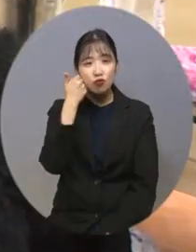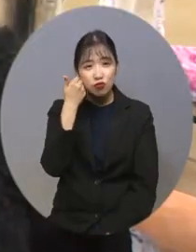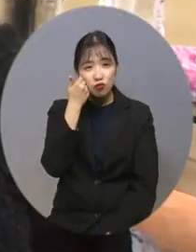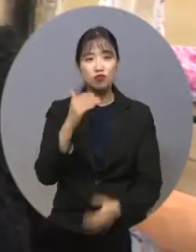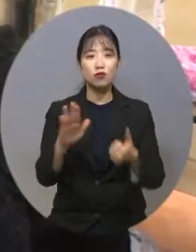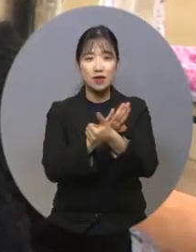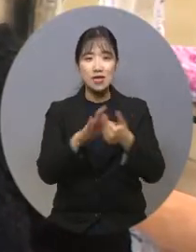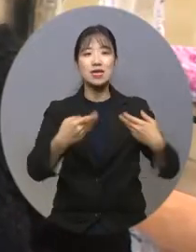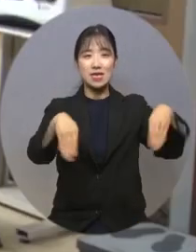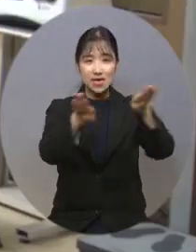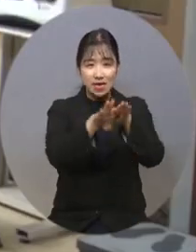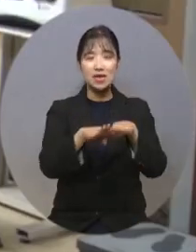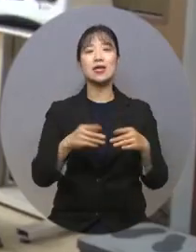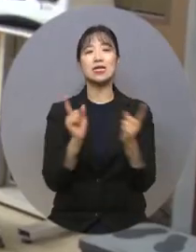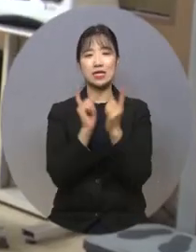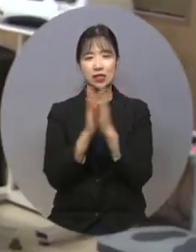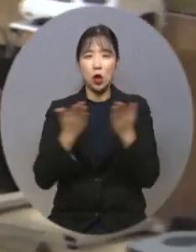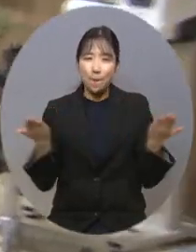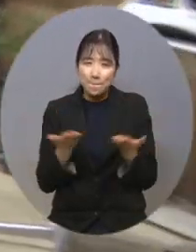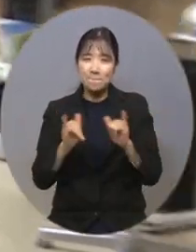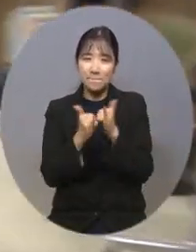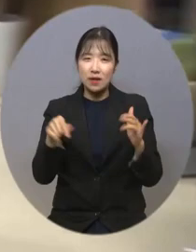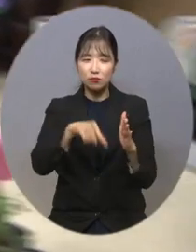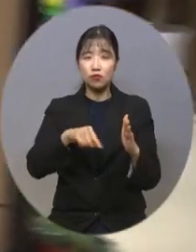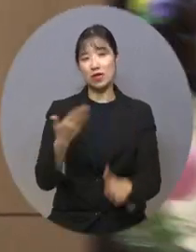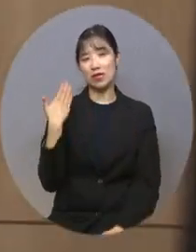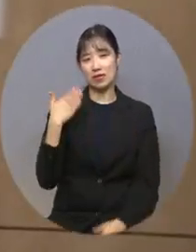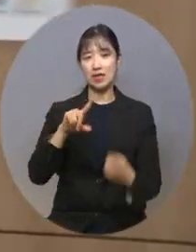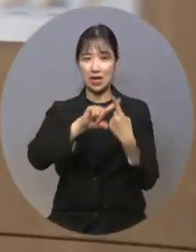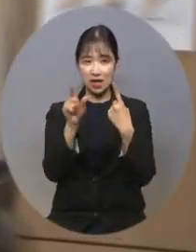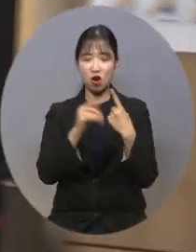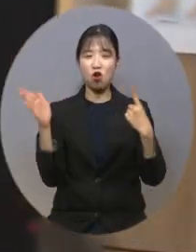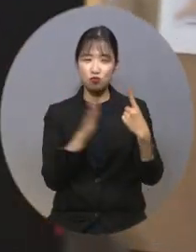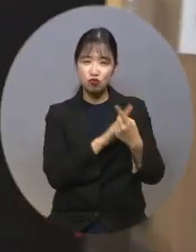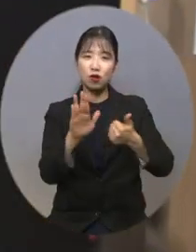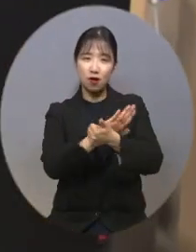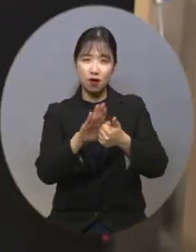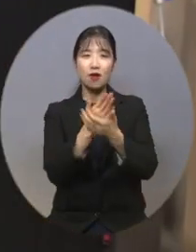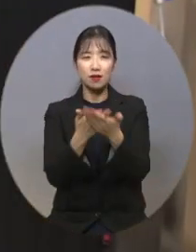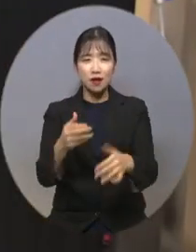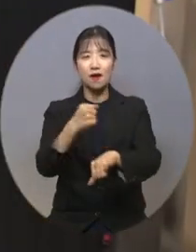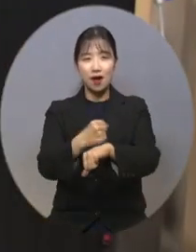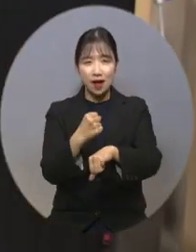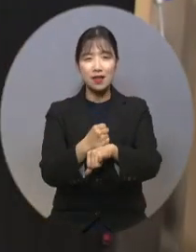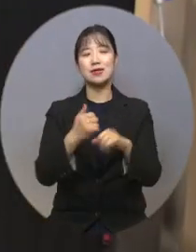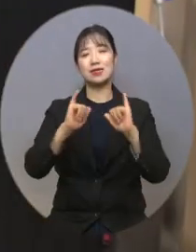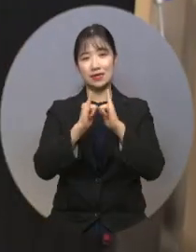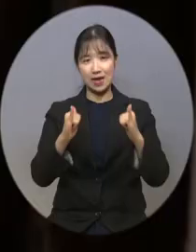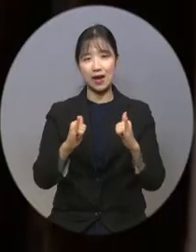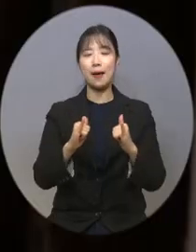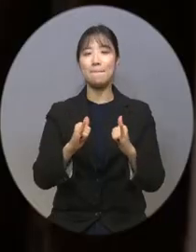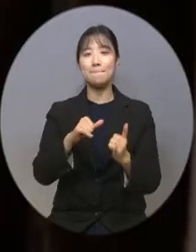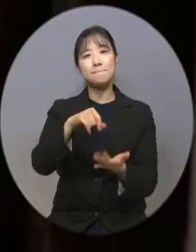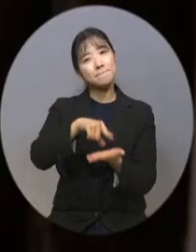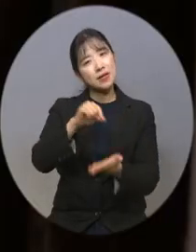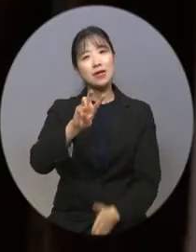요양기관의 직접 돌봄 종사자 중 지난 1월부터 서비스를 제공하고 있는 장기요양요원 약 36만